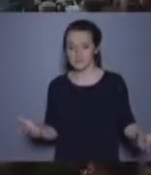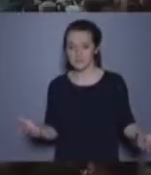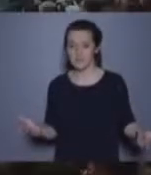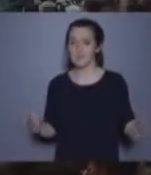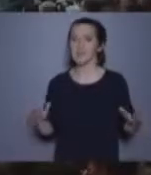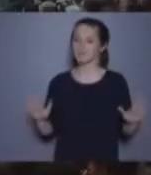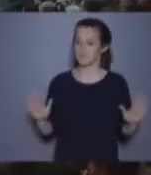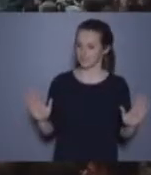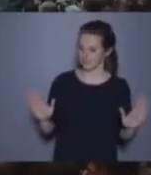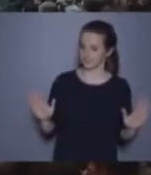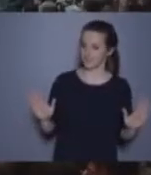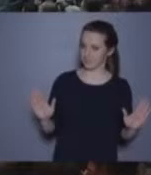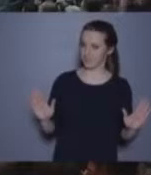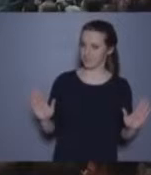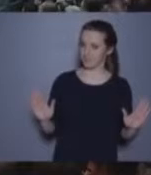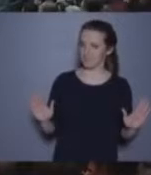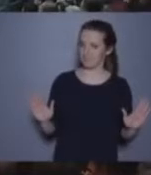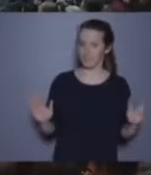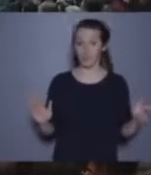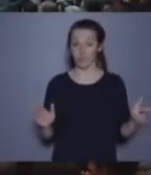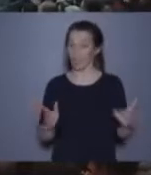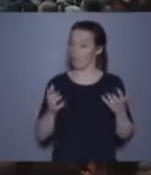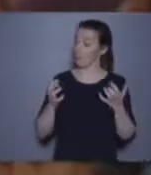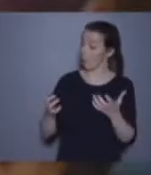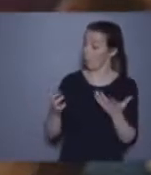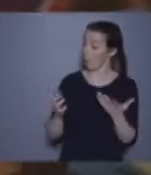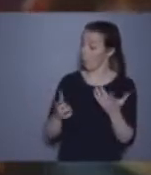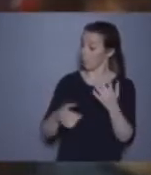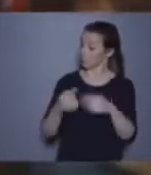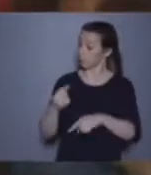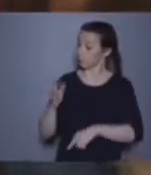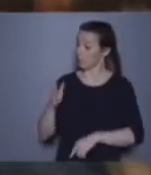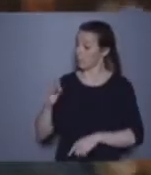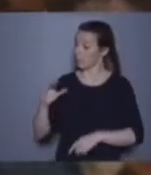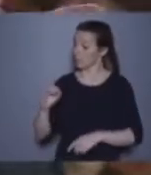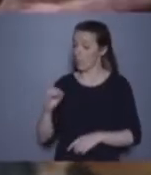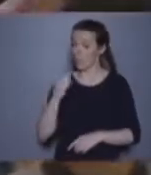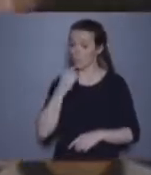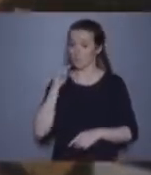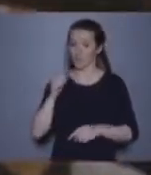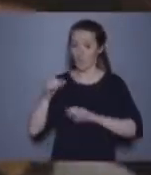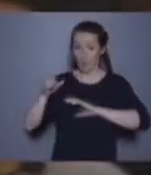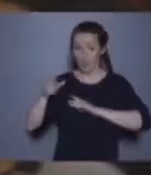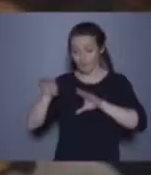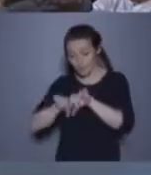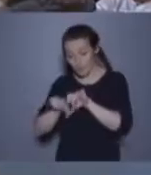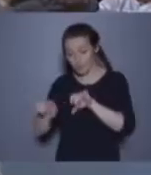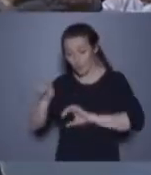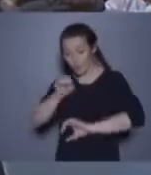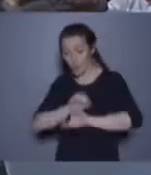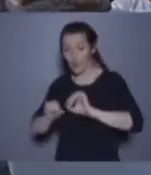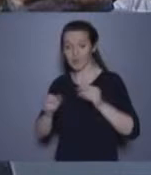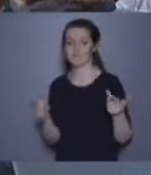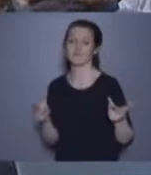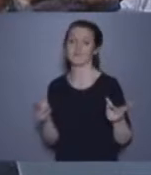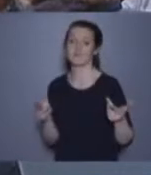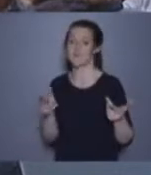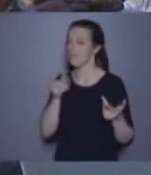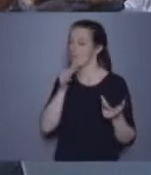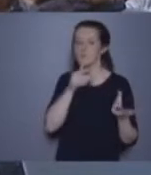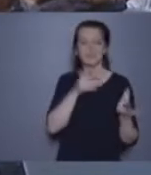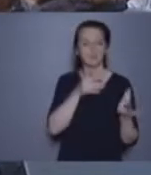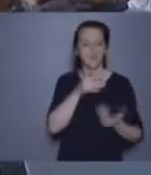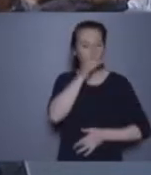Mais si vous voulez faire bio, alors il faut organiser la production, car vous n'allez pas demander à des fermes